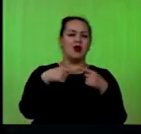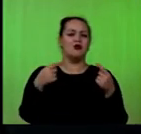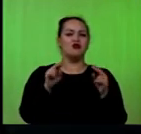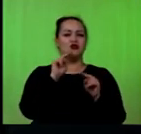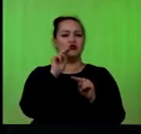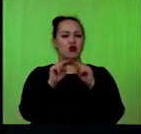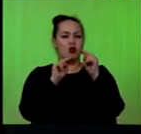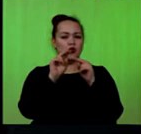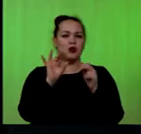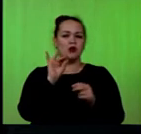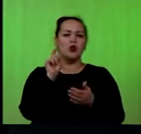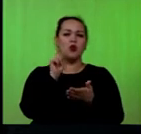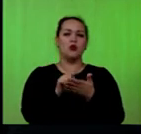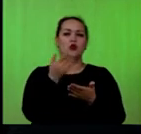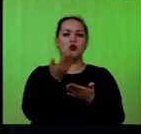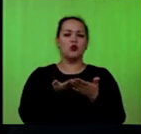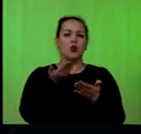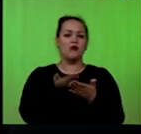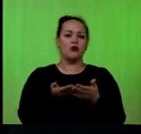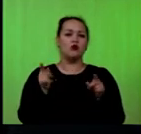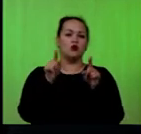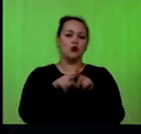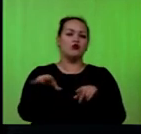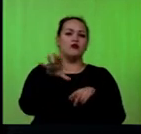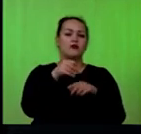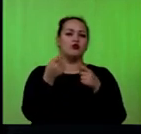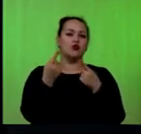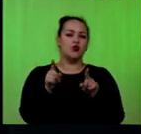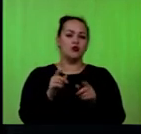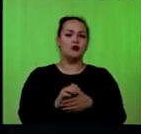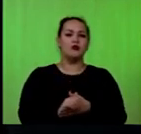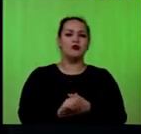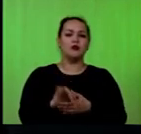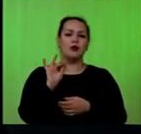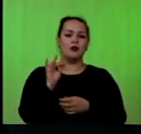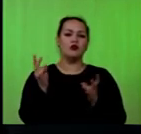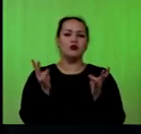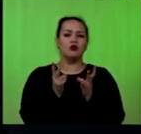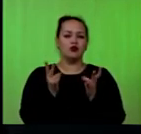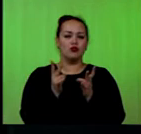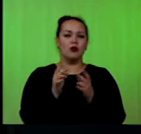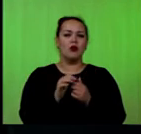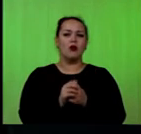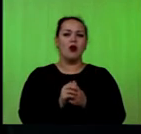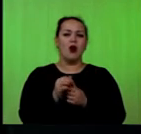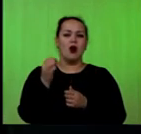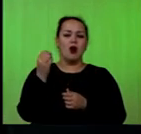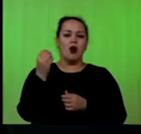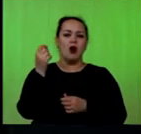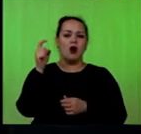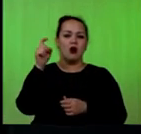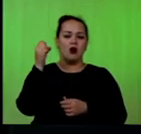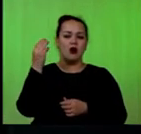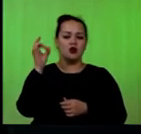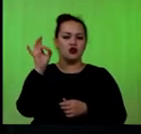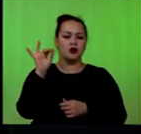обязательно советовать так же поступать всем остальным и конечно нужно проводить регулярно х шары и массовые